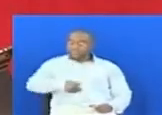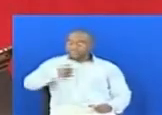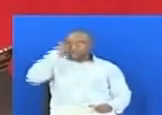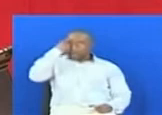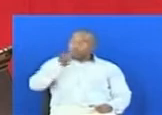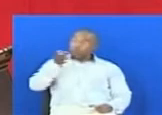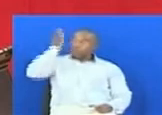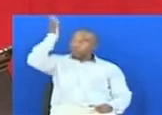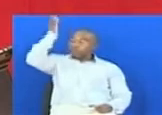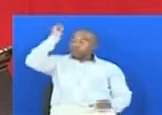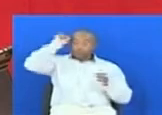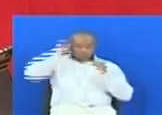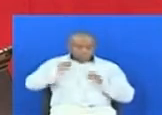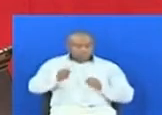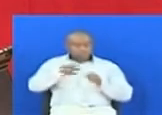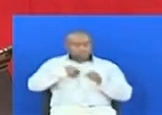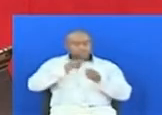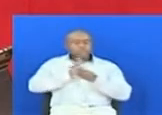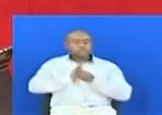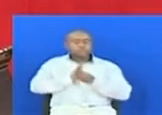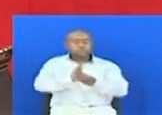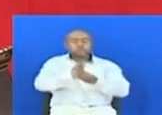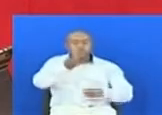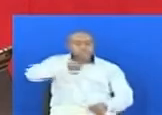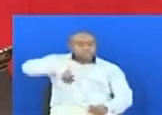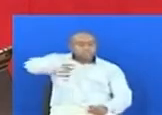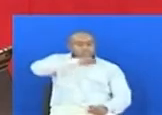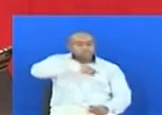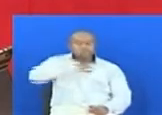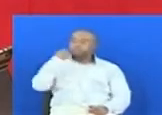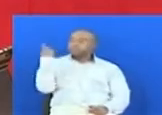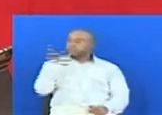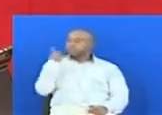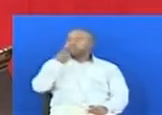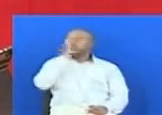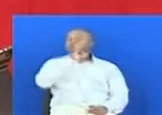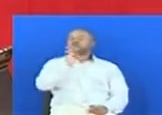atatufikisha kule tunakotakiwa kwenda salama. Mheshimiwa Spika,